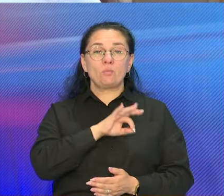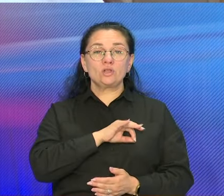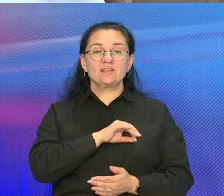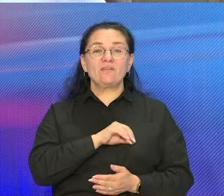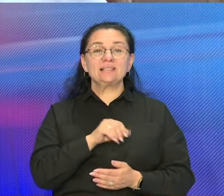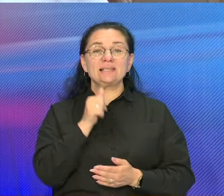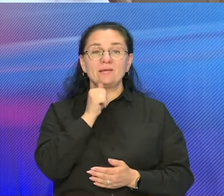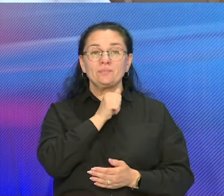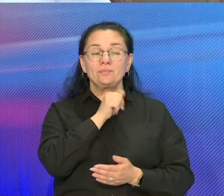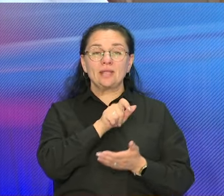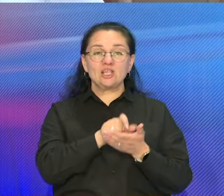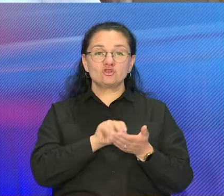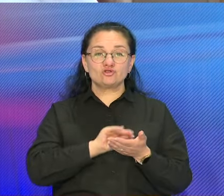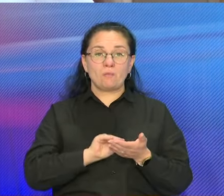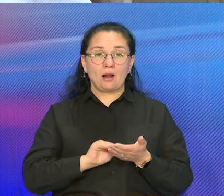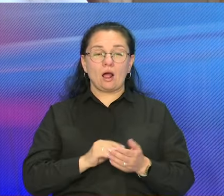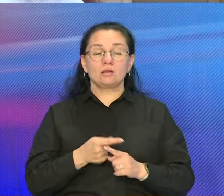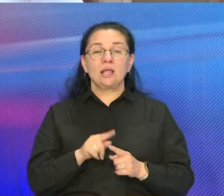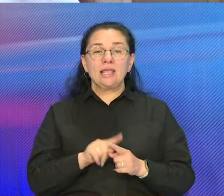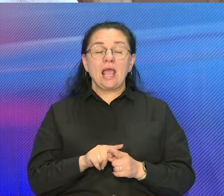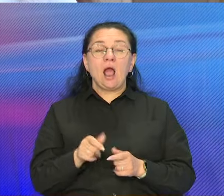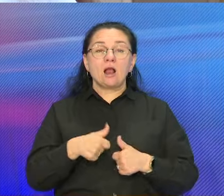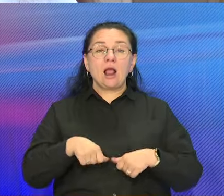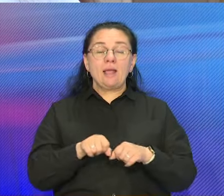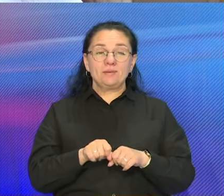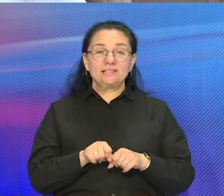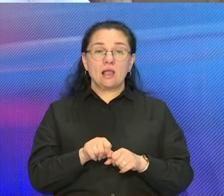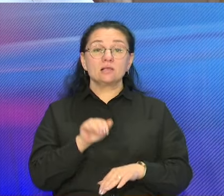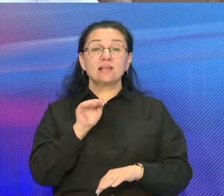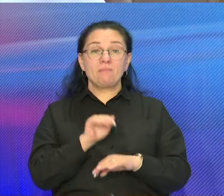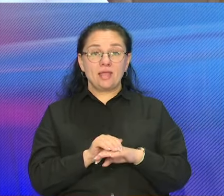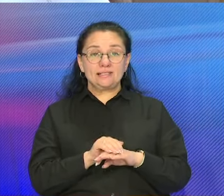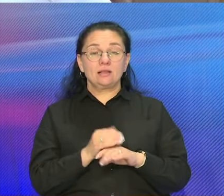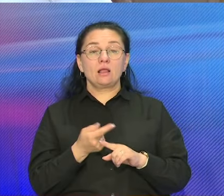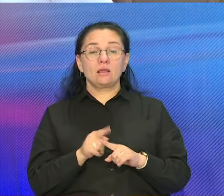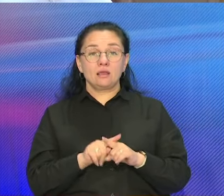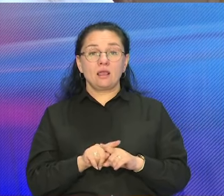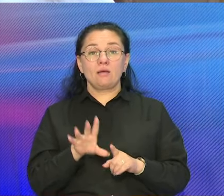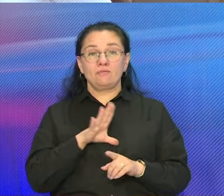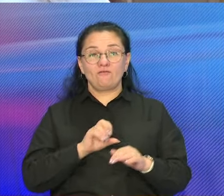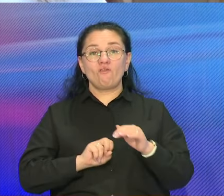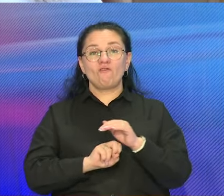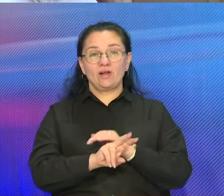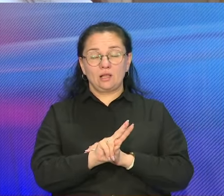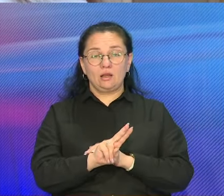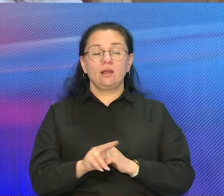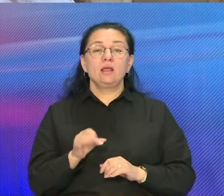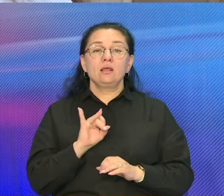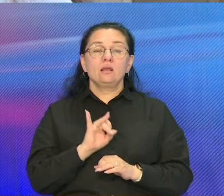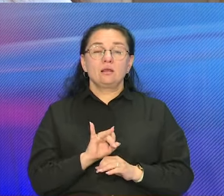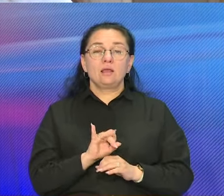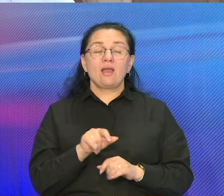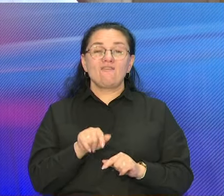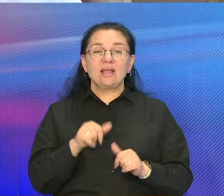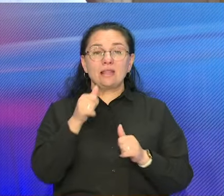И, естественно, комиссия, которая находилась в аудитории, она заметила данный факт И абитуриент был удален И